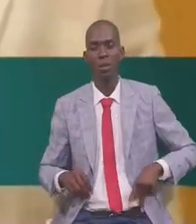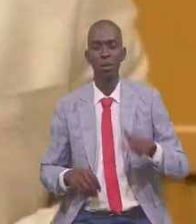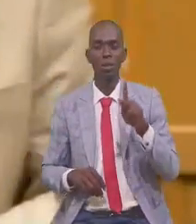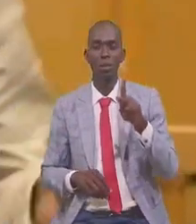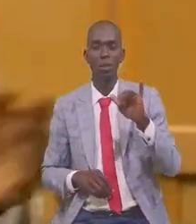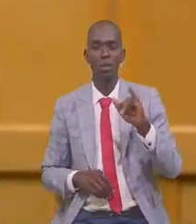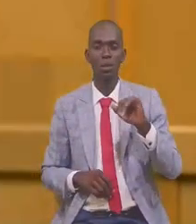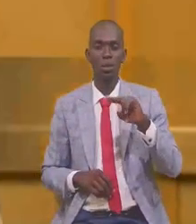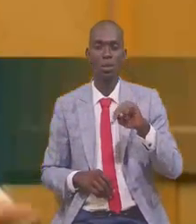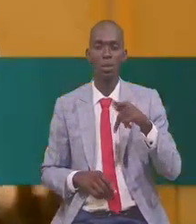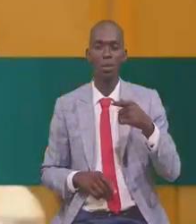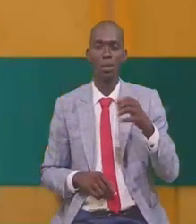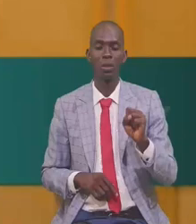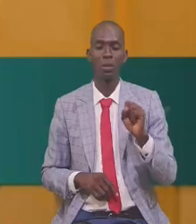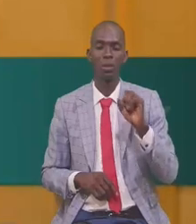2 Rois 3.